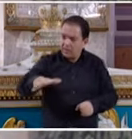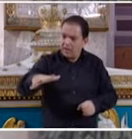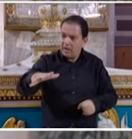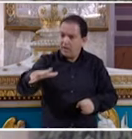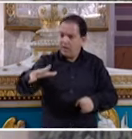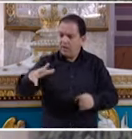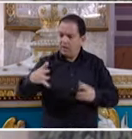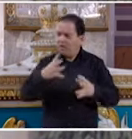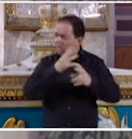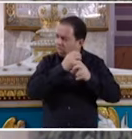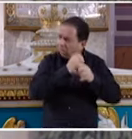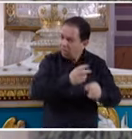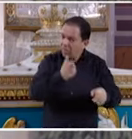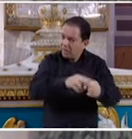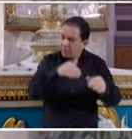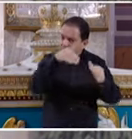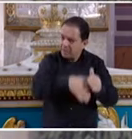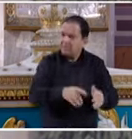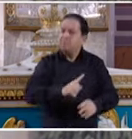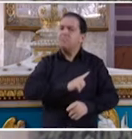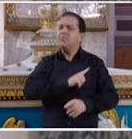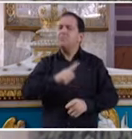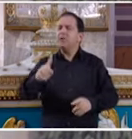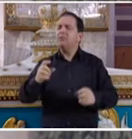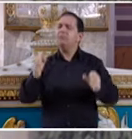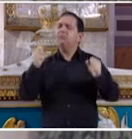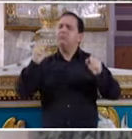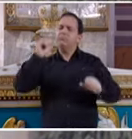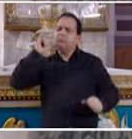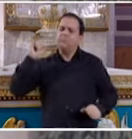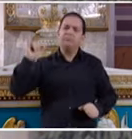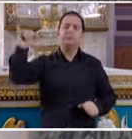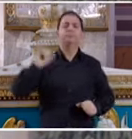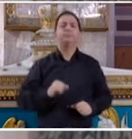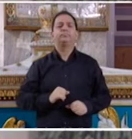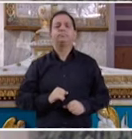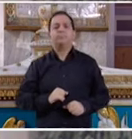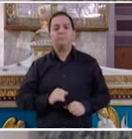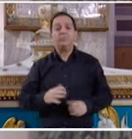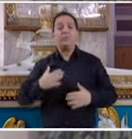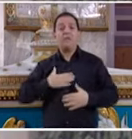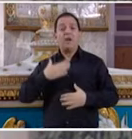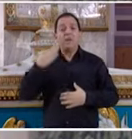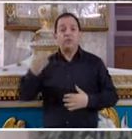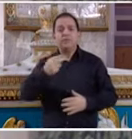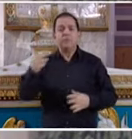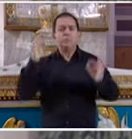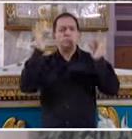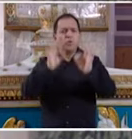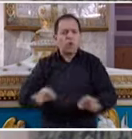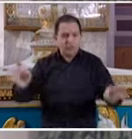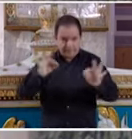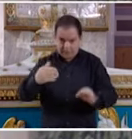καταλάβει η σκιά του θανάτου. Η ζωή τελικά, όταν ευχαριστούμε το Θεό για αυτήν, είναι μια προετοιμασία, αδελφοί μου, όχι για